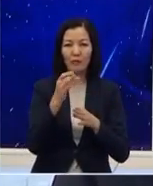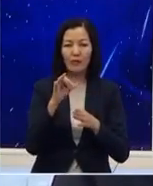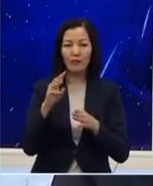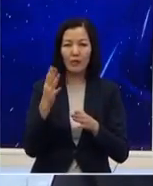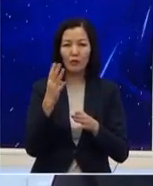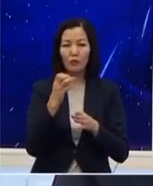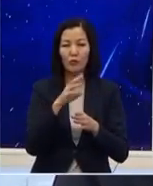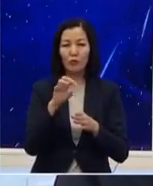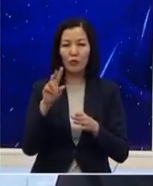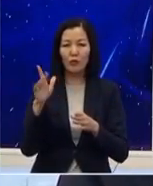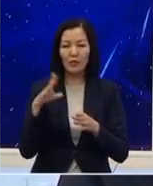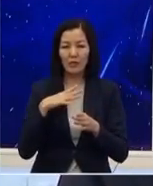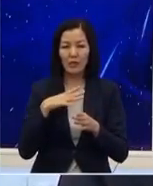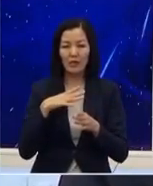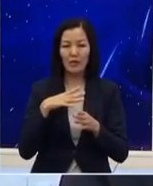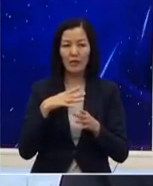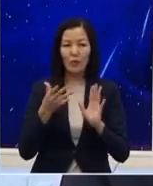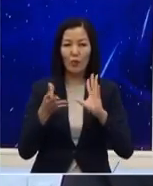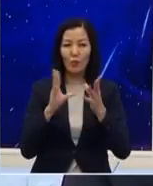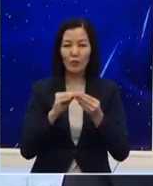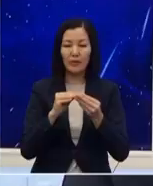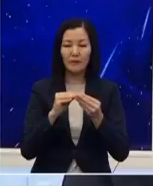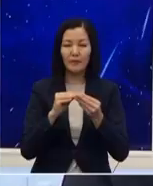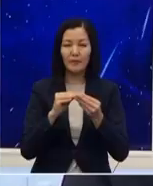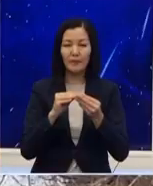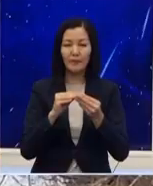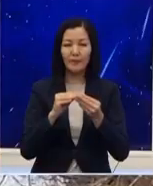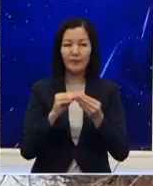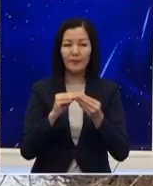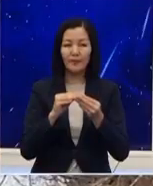400 миллион теңгені құрайды. Оның ішінде